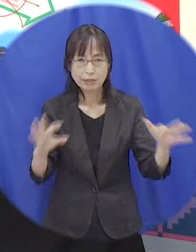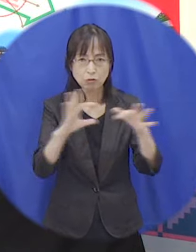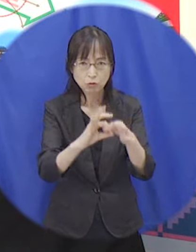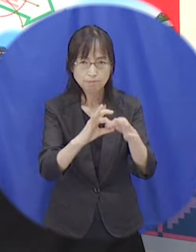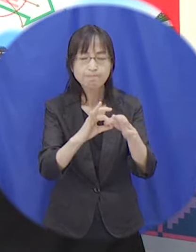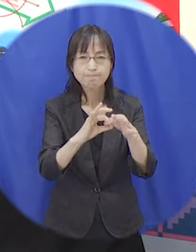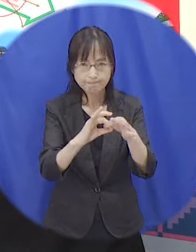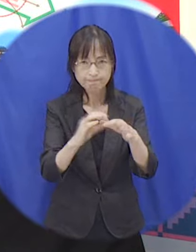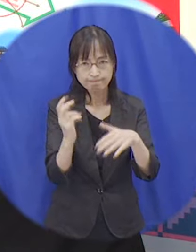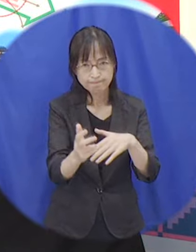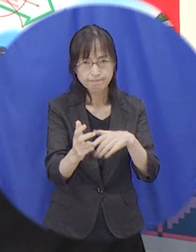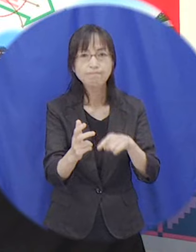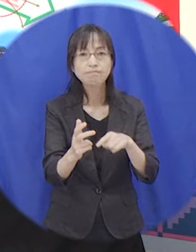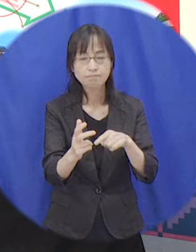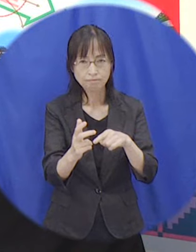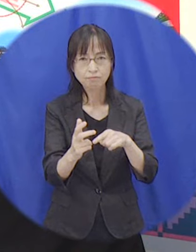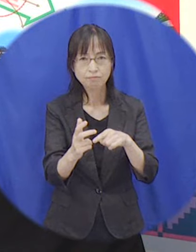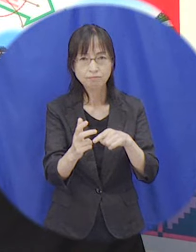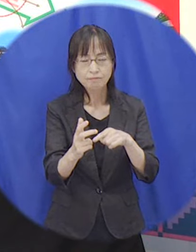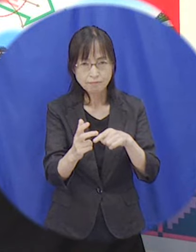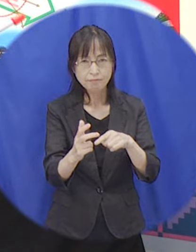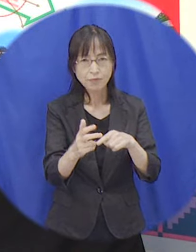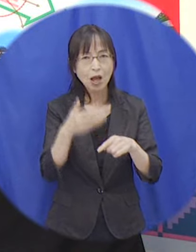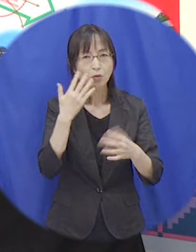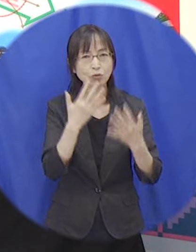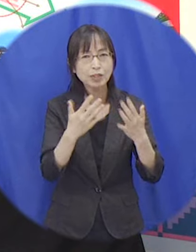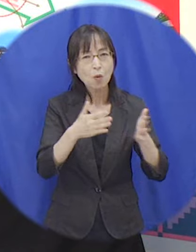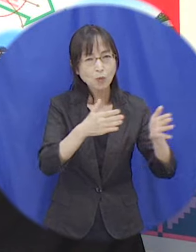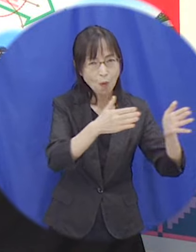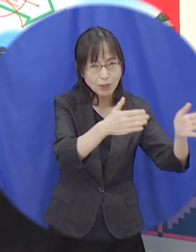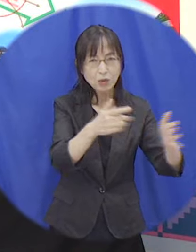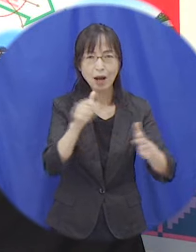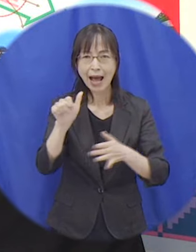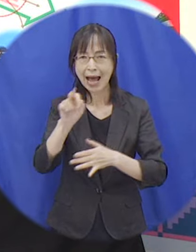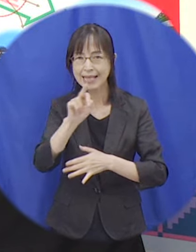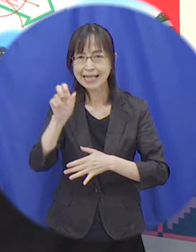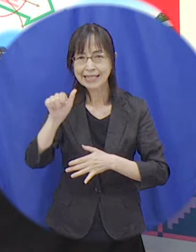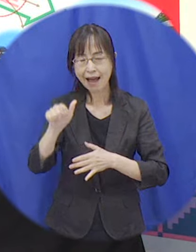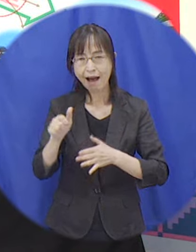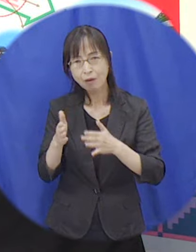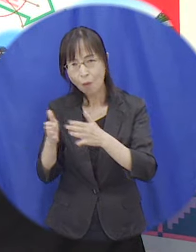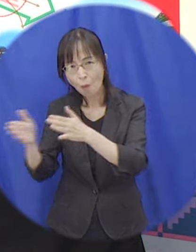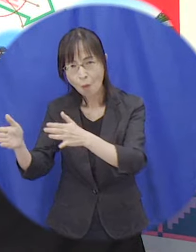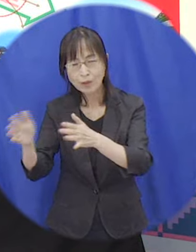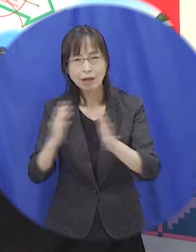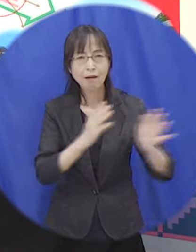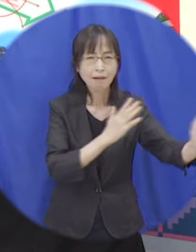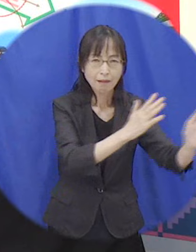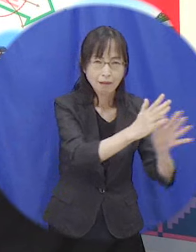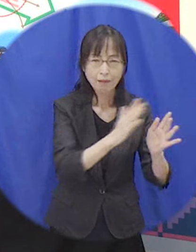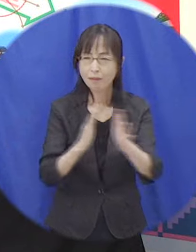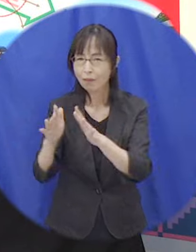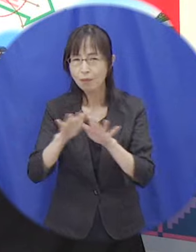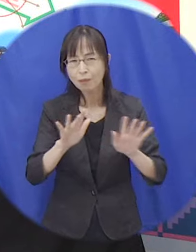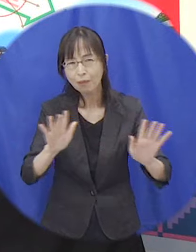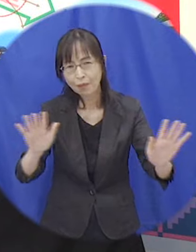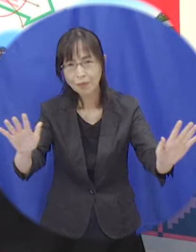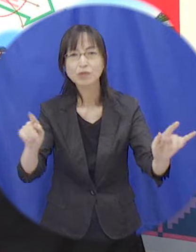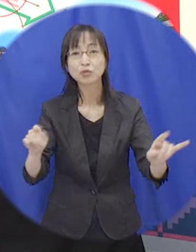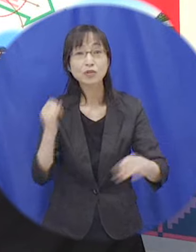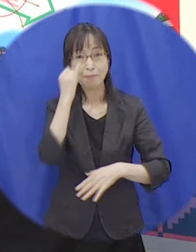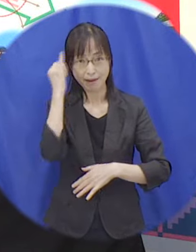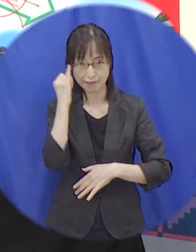し、その先のグリーン大通りやアゼリア通りへ人の流れが拡大していくようなイメージ図となっ